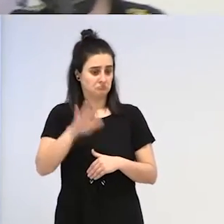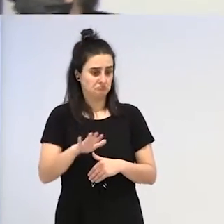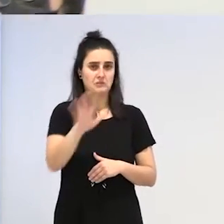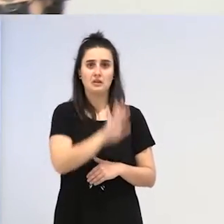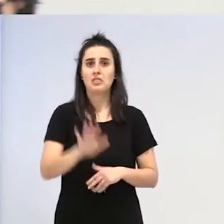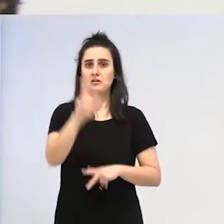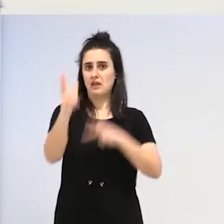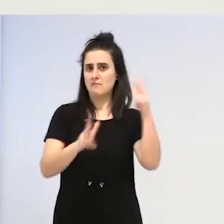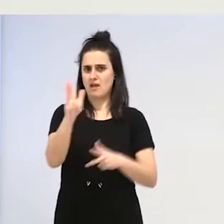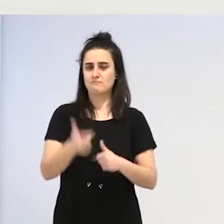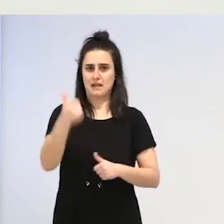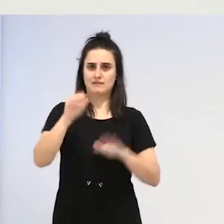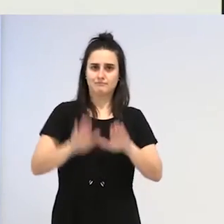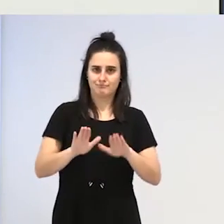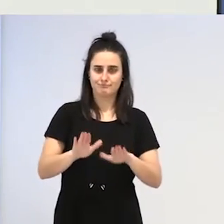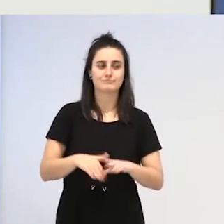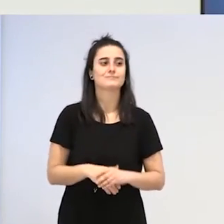daukagu.